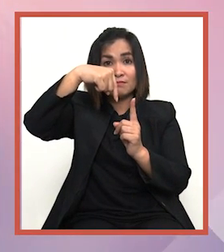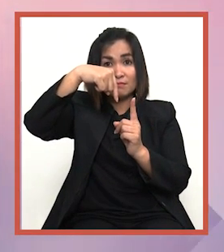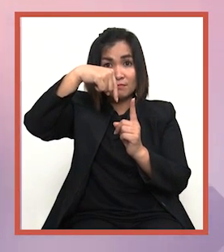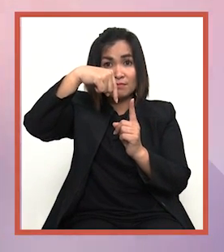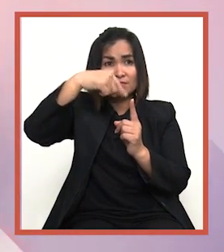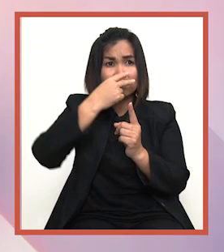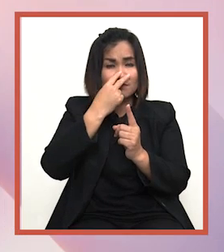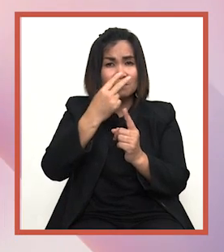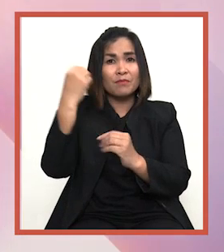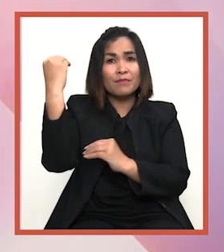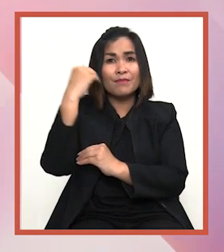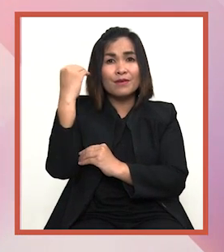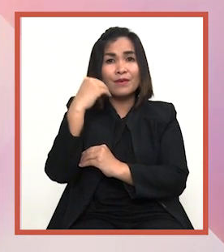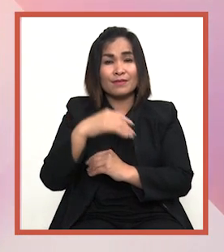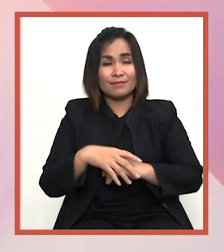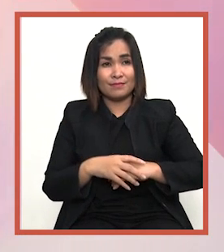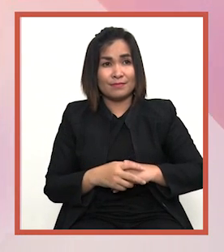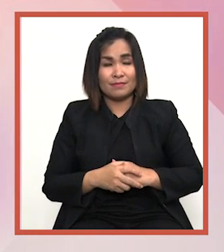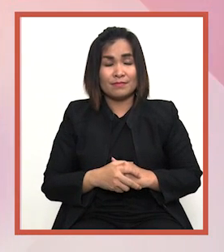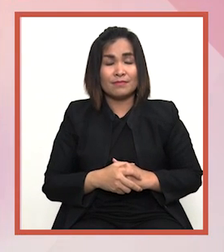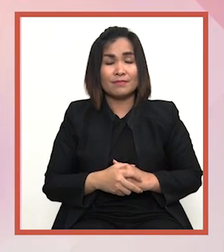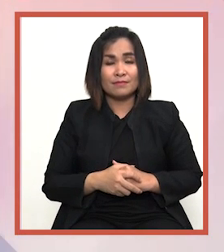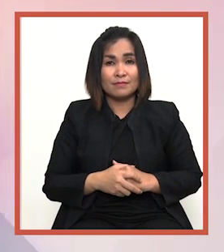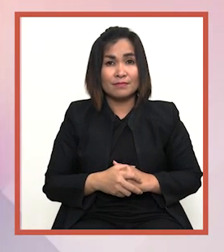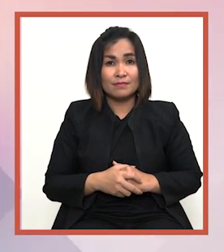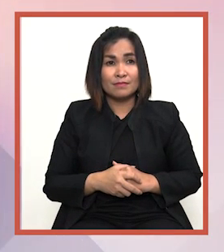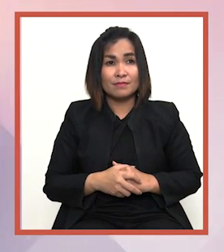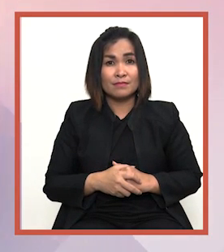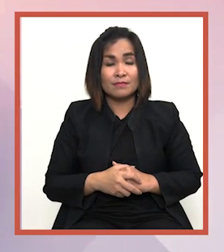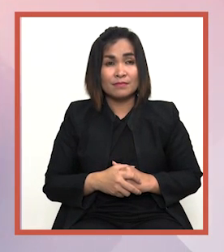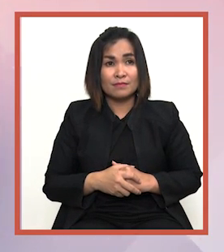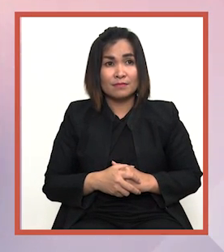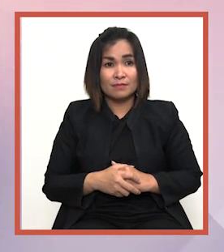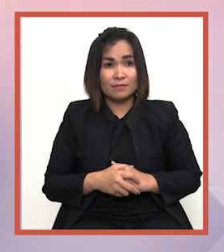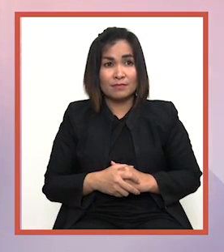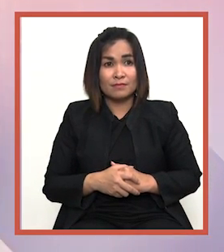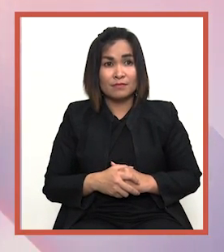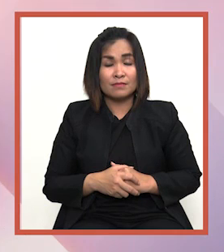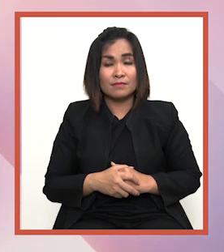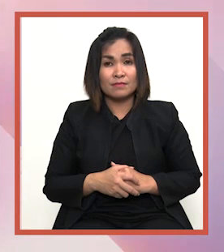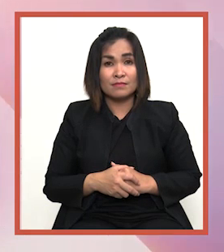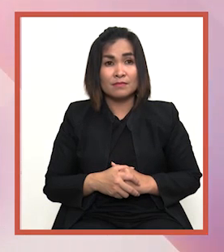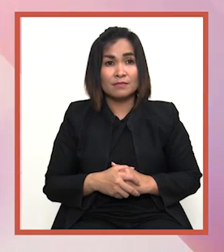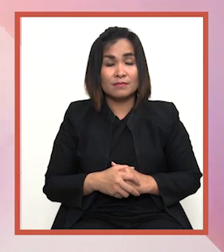จะคุ้นตากันนะครับนะจากสัญลักษณ์ของอิเล็กทรอนิกส์นะครับนะแต่อันนี้เป็นของไฟฟ้านะครับน